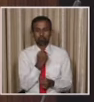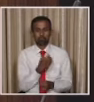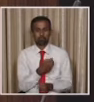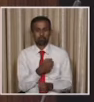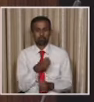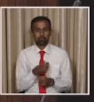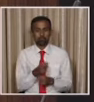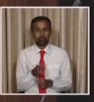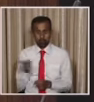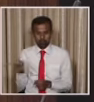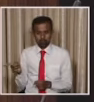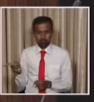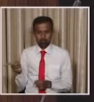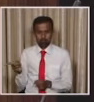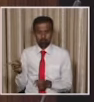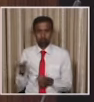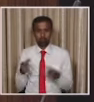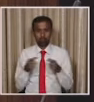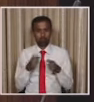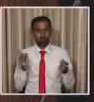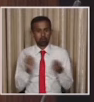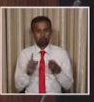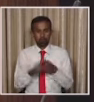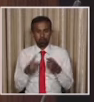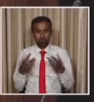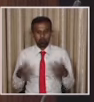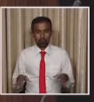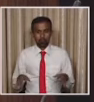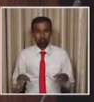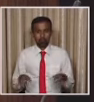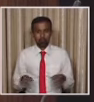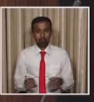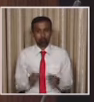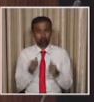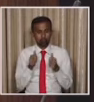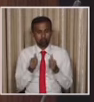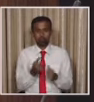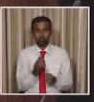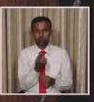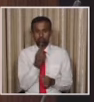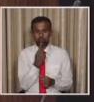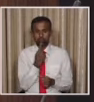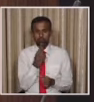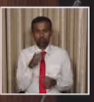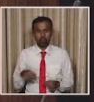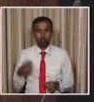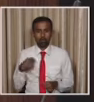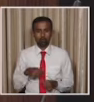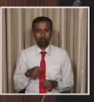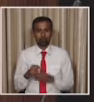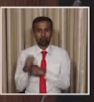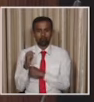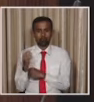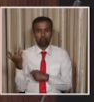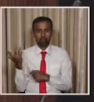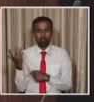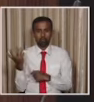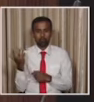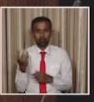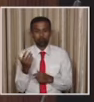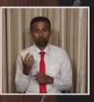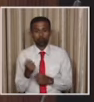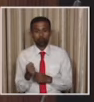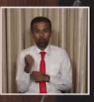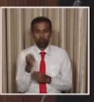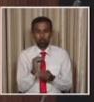ඉන්නවා, ගෙවිඳුත් එක්ක රණ්ඩු වුණා ඇති තරම් මේක හොඳ මේක කියලා. අද ඇවිල්ලා කියන කොන්ද නැහැ, ඒ හින්දා